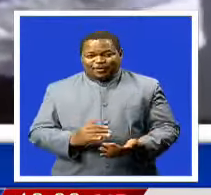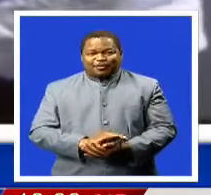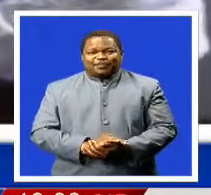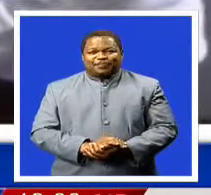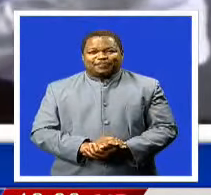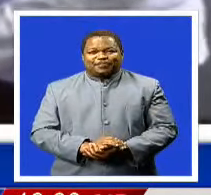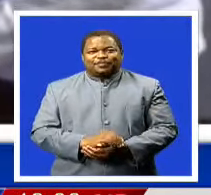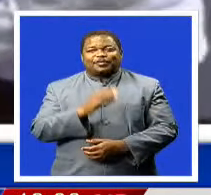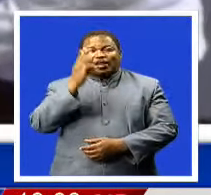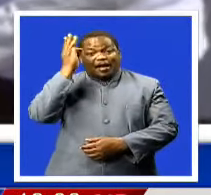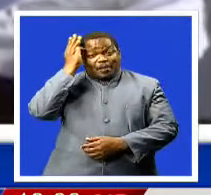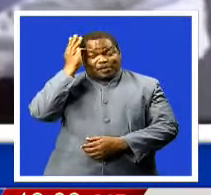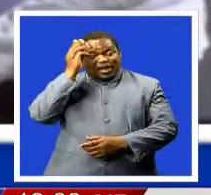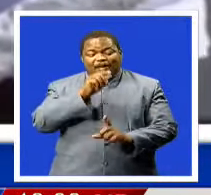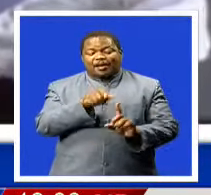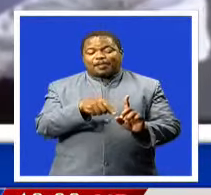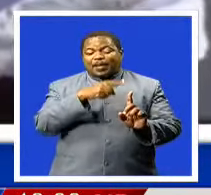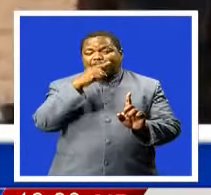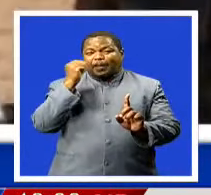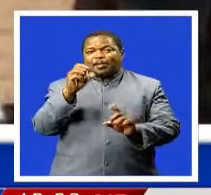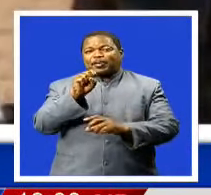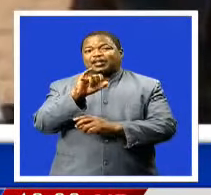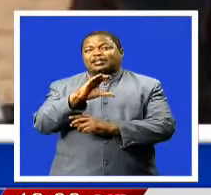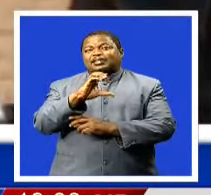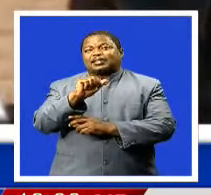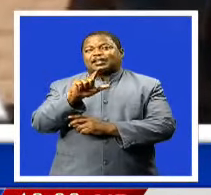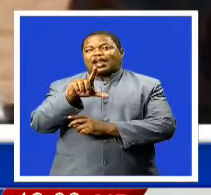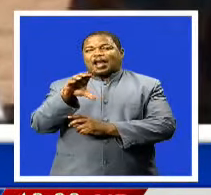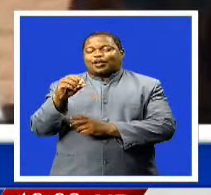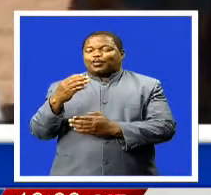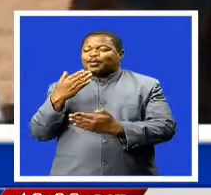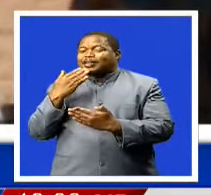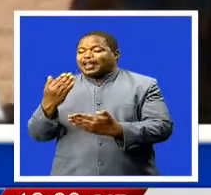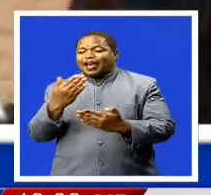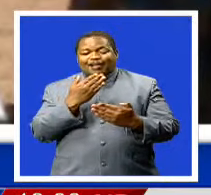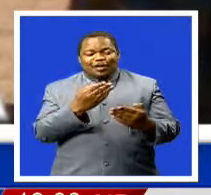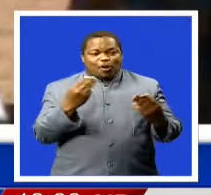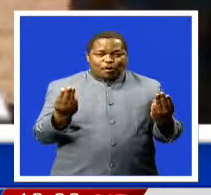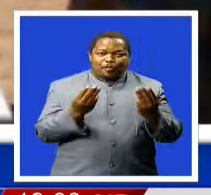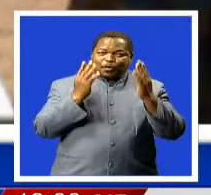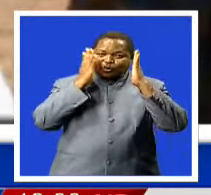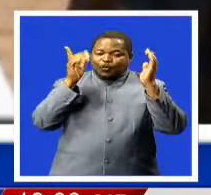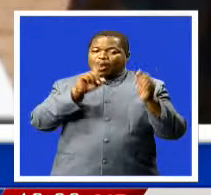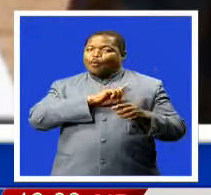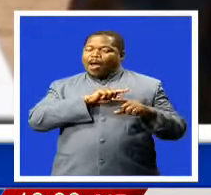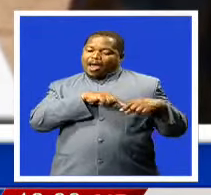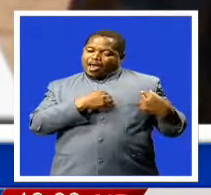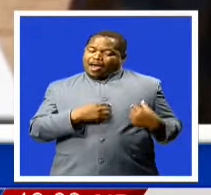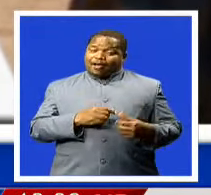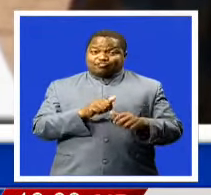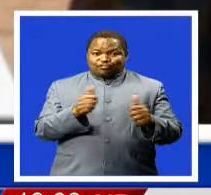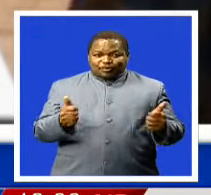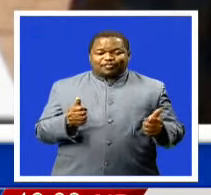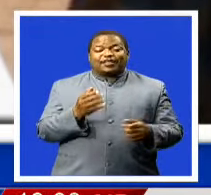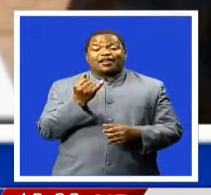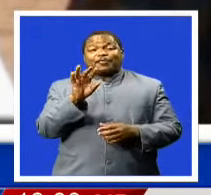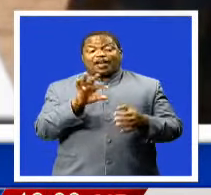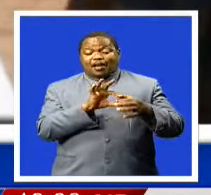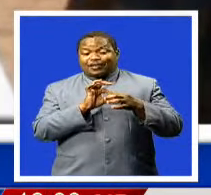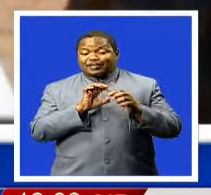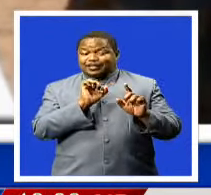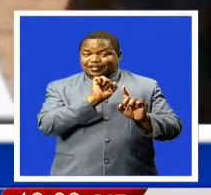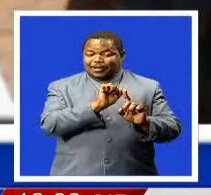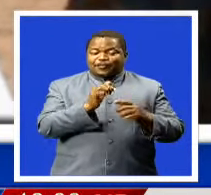Izinyane umfana inkosi sicalo selibonge inhlokomalo kanye nekumamatheka lokubonakalako esiveni njalo uma inhlangano